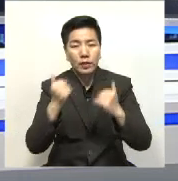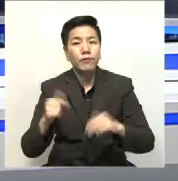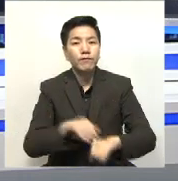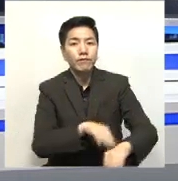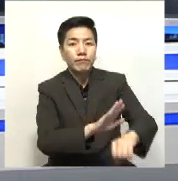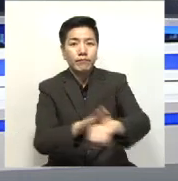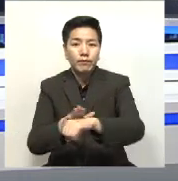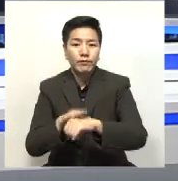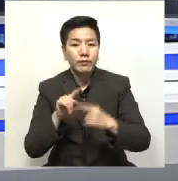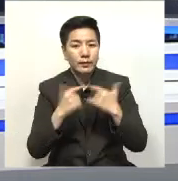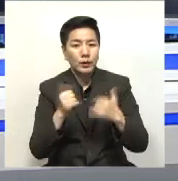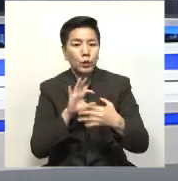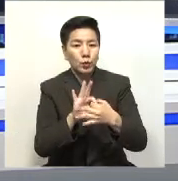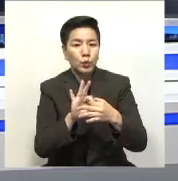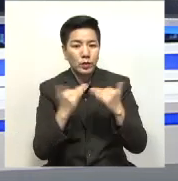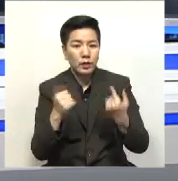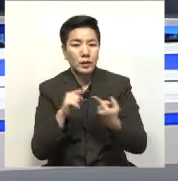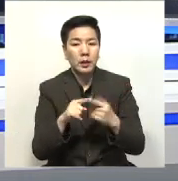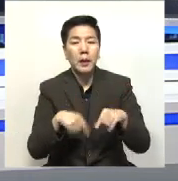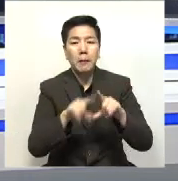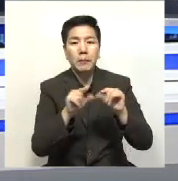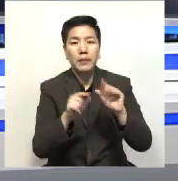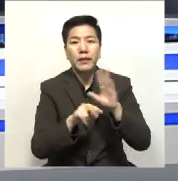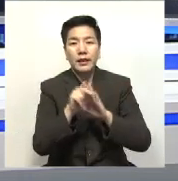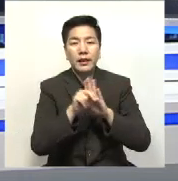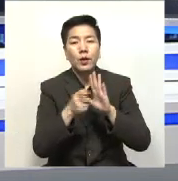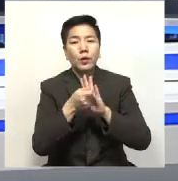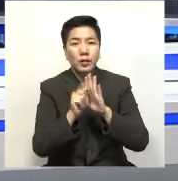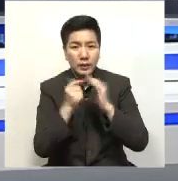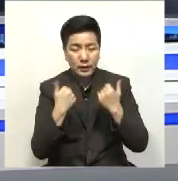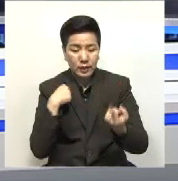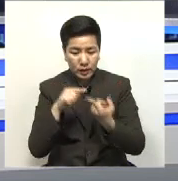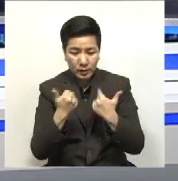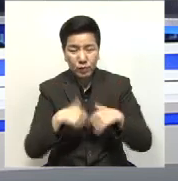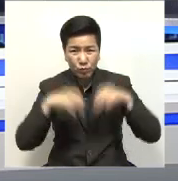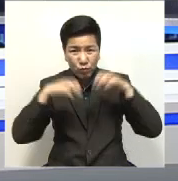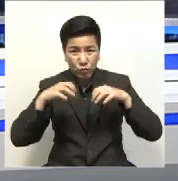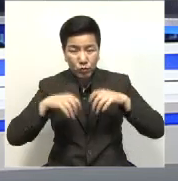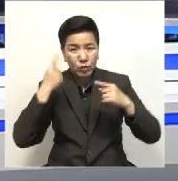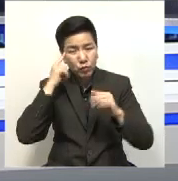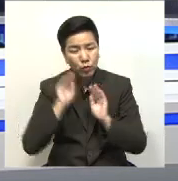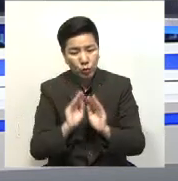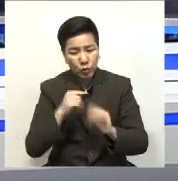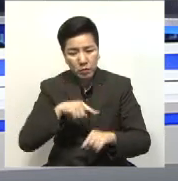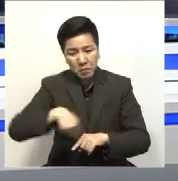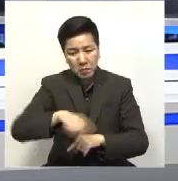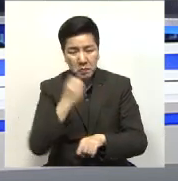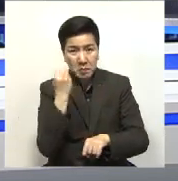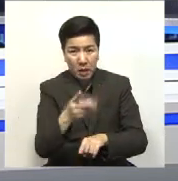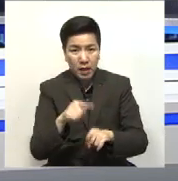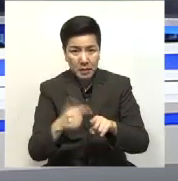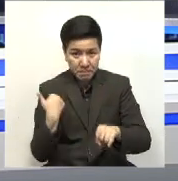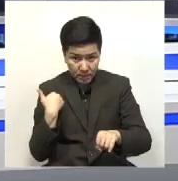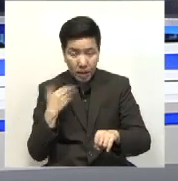ภูเวียงก็ฝากเตือนนะคะอย่างพื้นที่ที่น่าเป็นห่วงตอนนี้ก็เพชรบูรณ์น่านอุตรดิตถ์เนื่องจากว่าพื้นที่ดังกล่าวเนี่ยมีฝนตกสะสมอยู่ในพื้นที่เยอะในระ